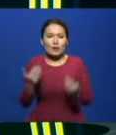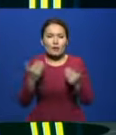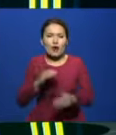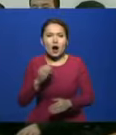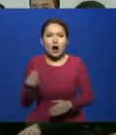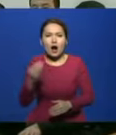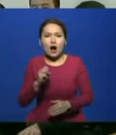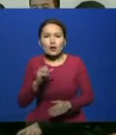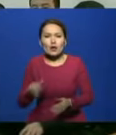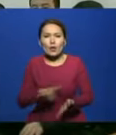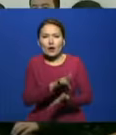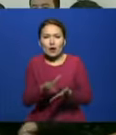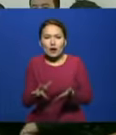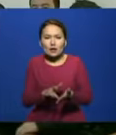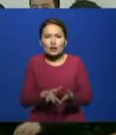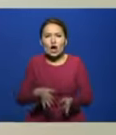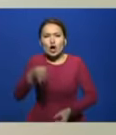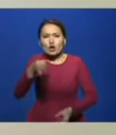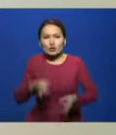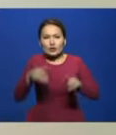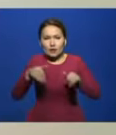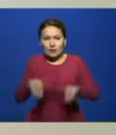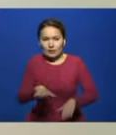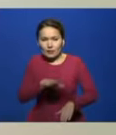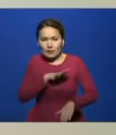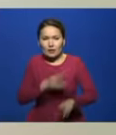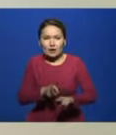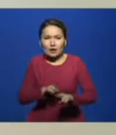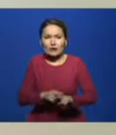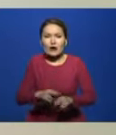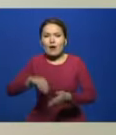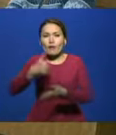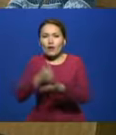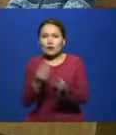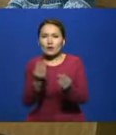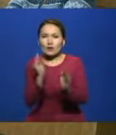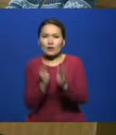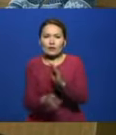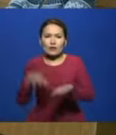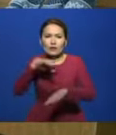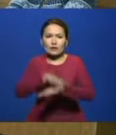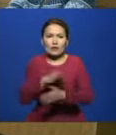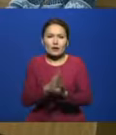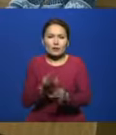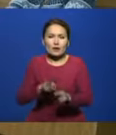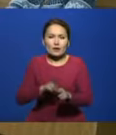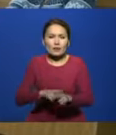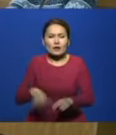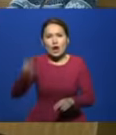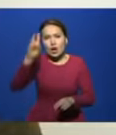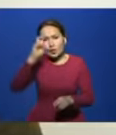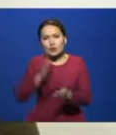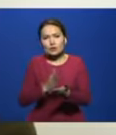соты бірнеше рет пара алған Еркін Оспановқа қатысты үкім шығарды. Бұрынғы басшы мемлекеттік қызметке барғысы келетіндердің тестілеуден